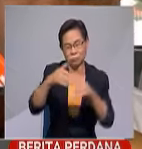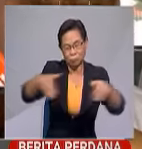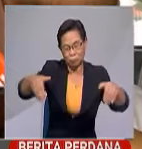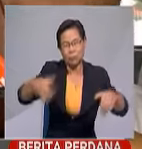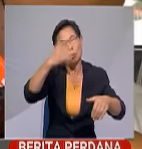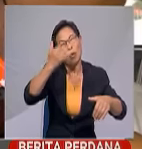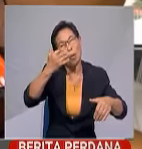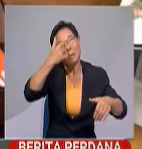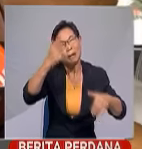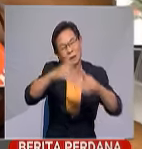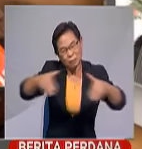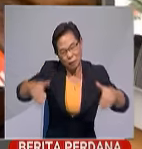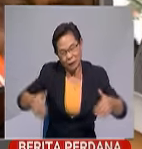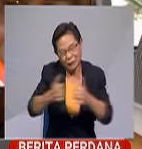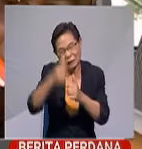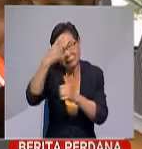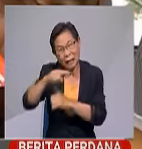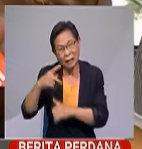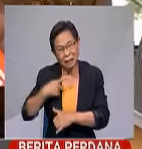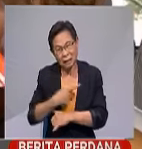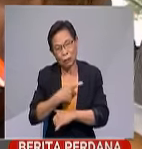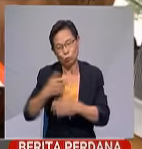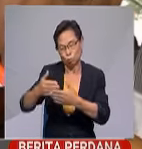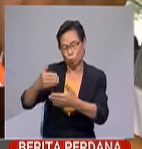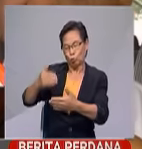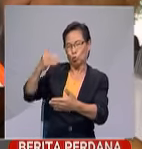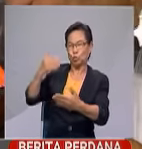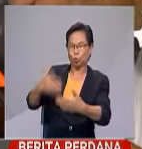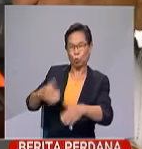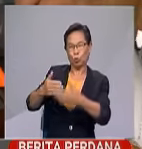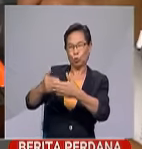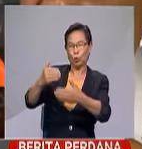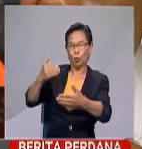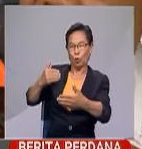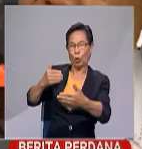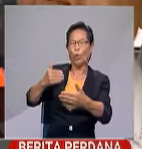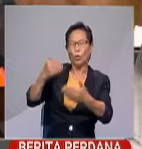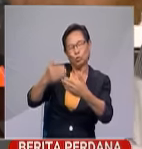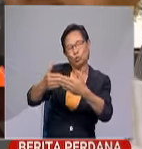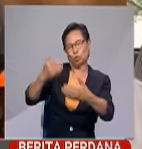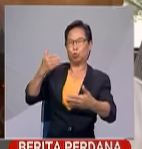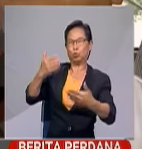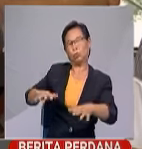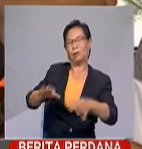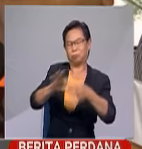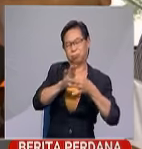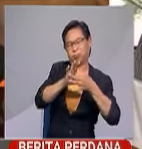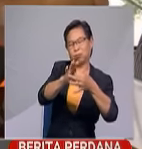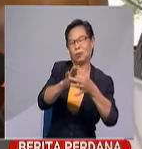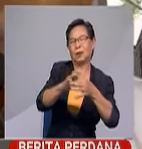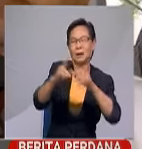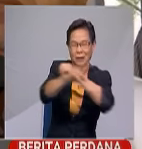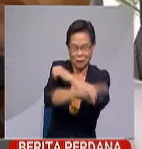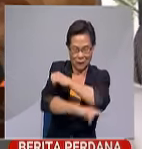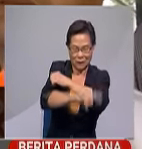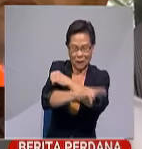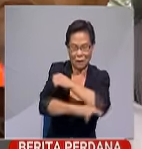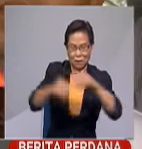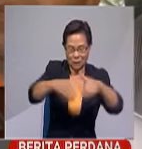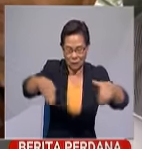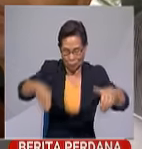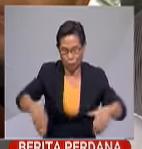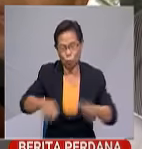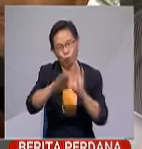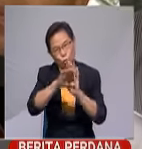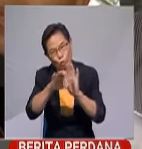dengan Thailand. Sebenarnya kita sebelum ini pun kita tidak ada, telah ada kerjasama antara negeri-negeri yang bersempadan